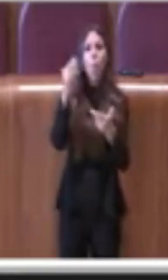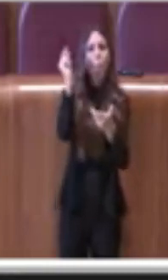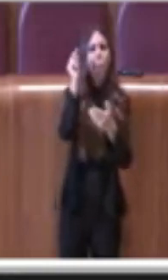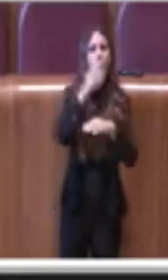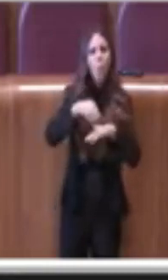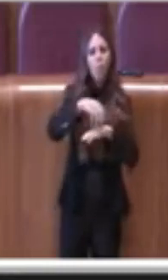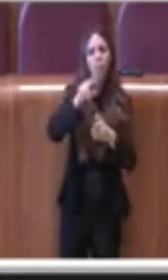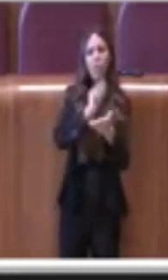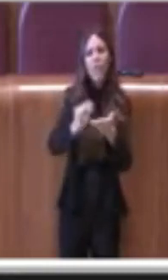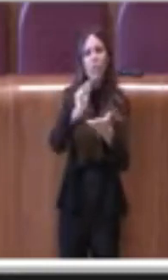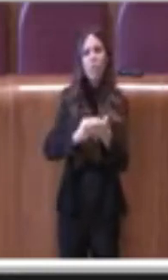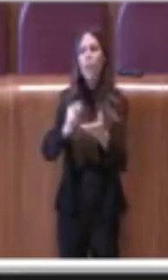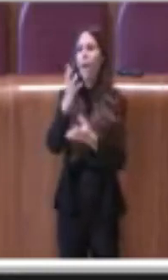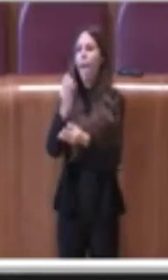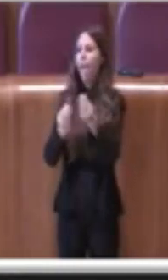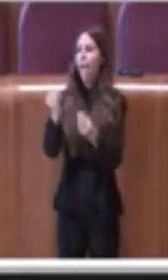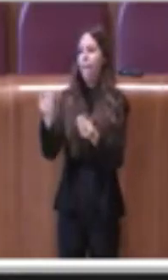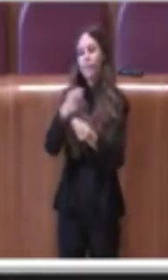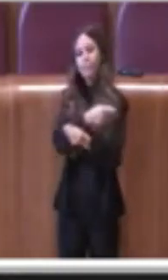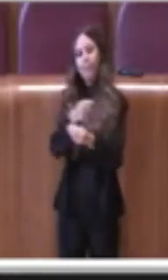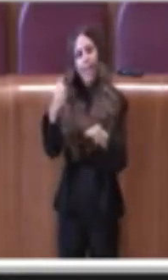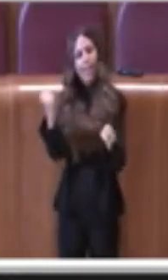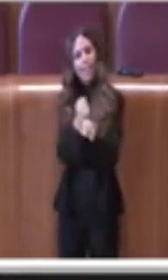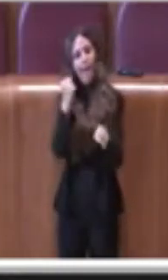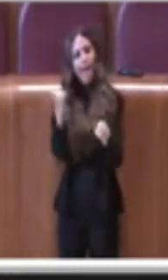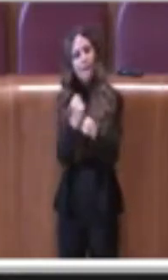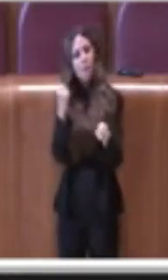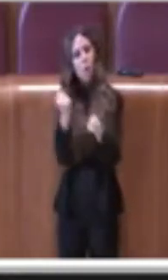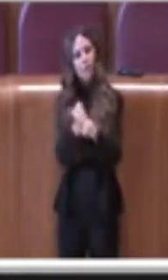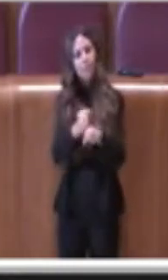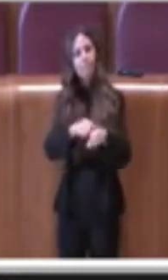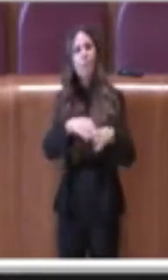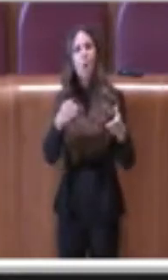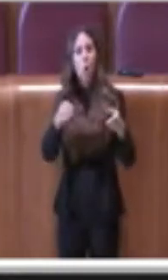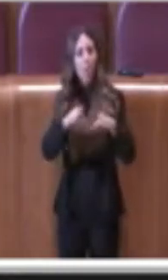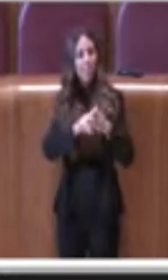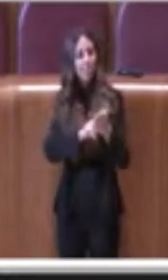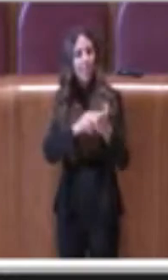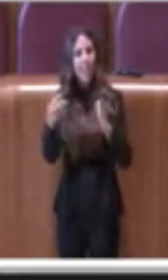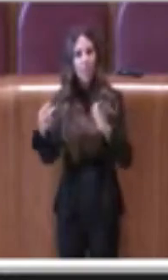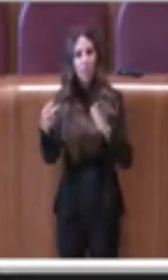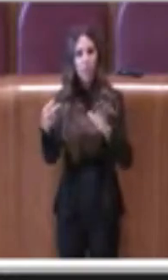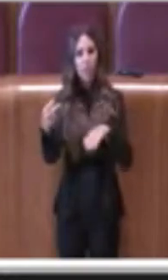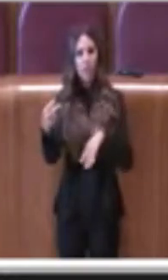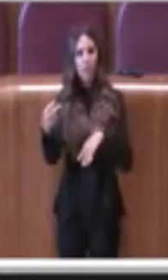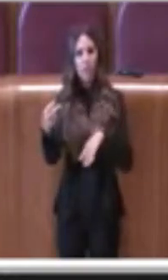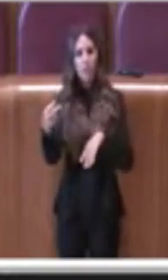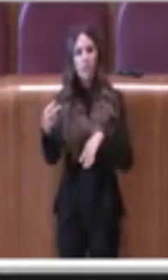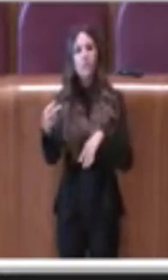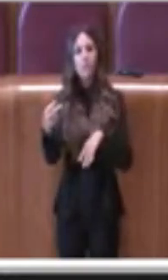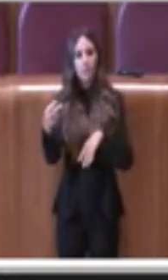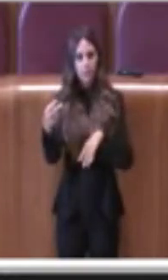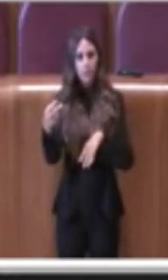hanno lavorato con questo tavolo tecnico per la realizzazione e per